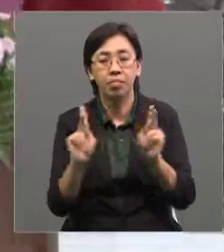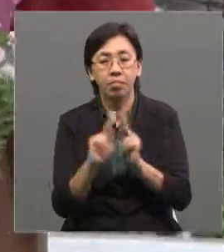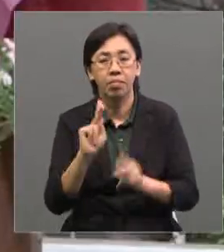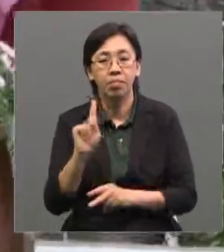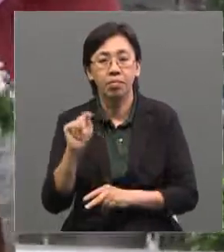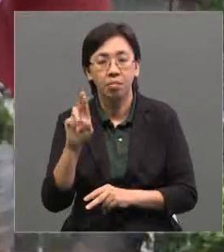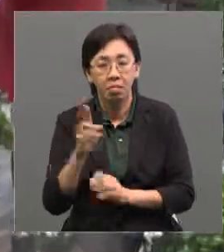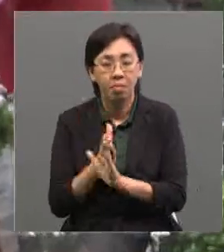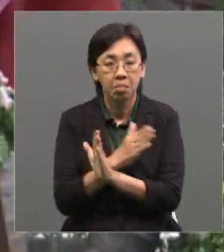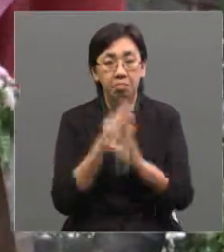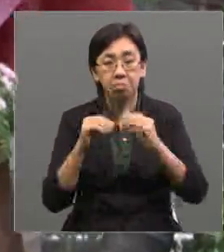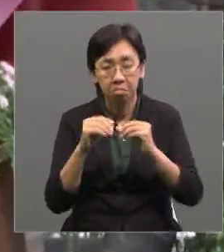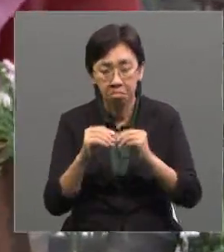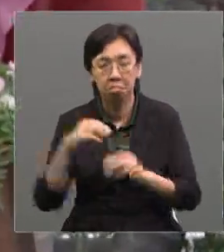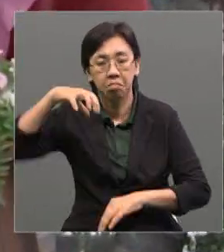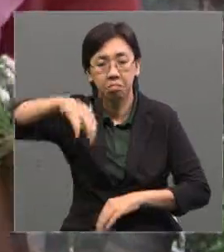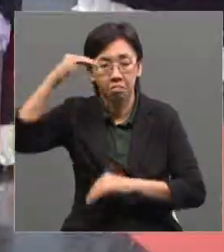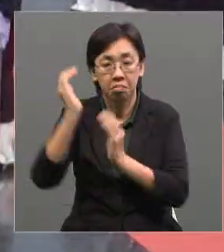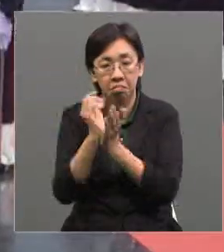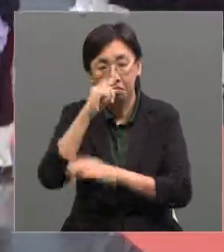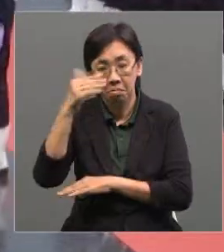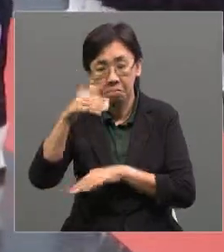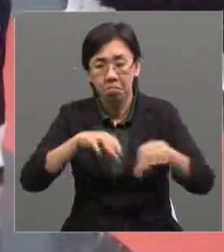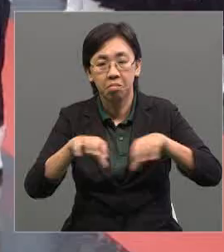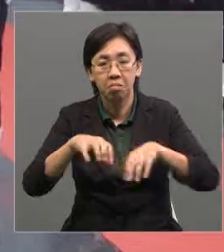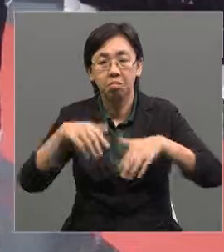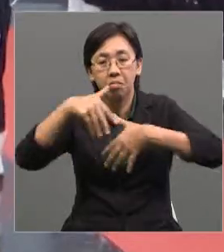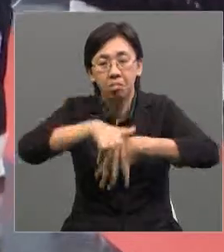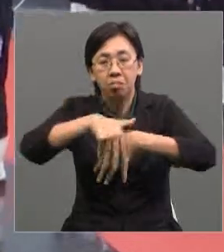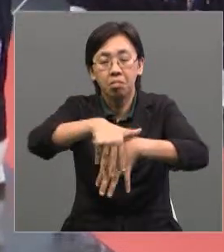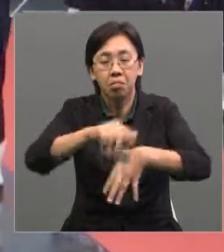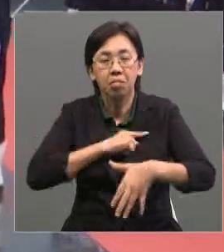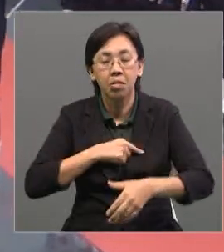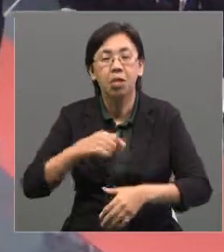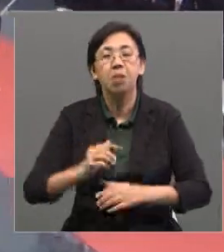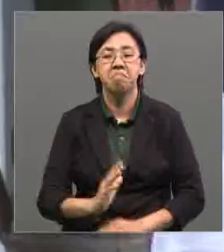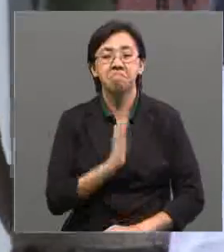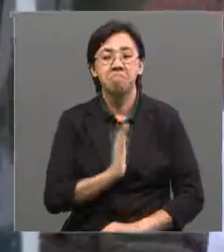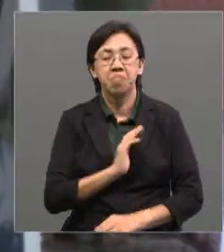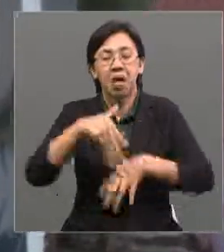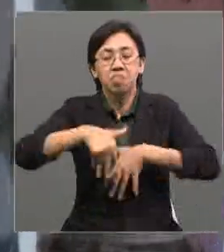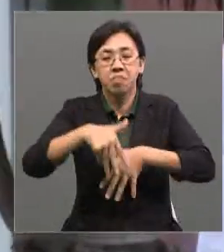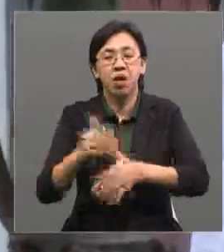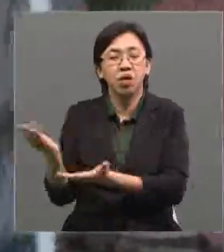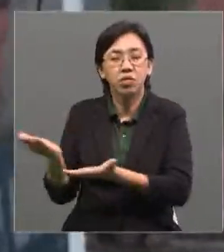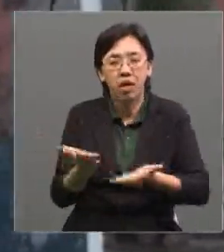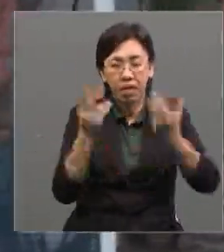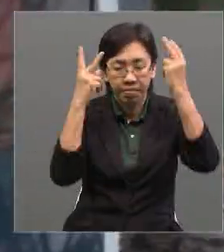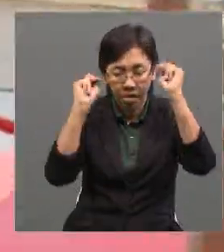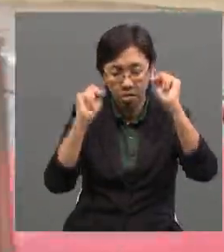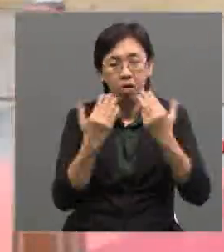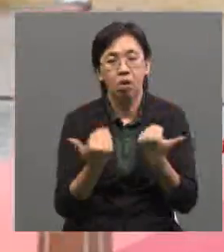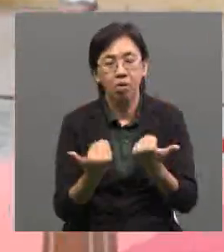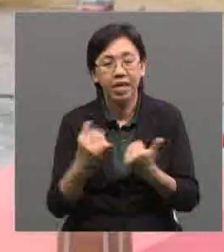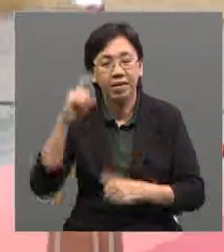เข้าประชุมเนี่ยค่ะทางสำนักงานตำรวจแห่งชาติเก็มีการจัดเตรียมกองเกียรติยศต้อนรับนายกรัฐมนตรีวันนี้เนี่ยท่านไปเป็นประธานการ